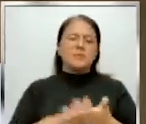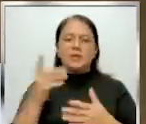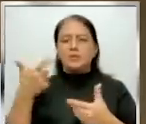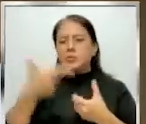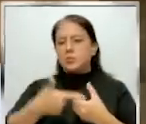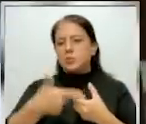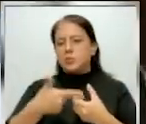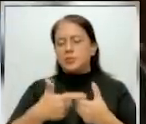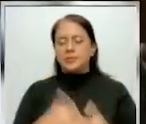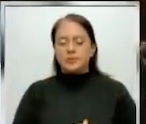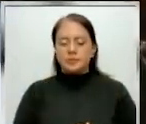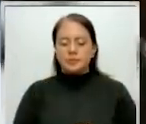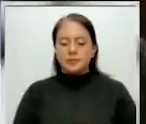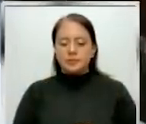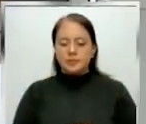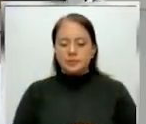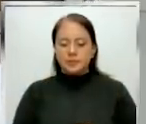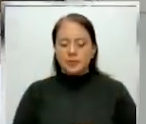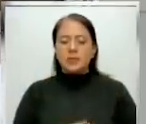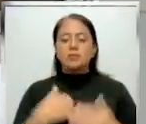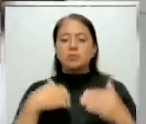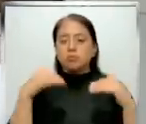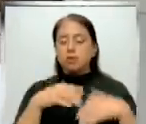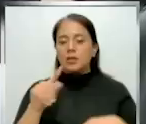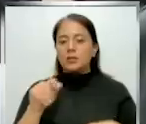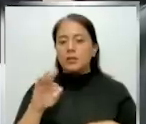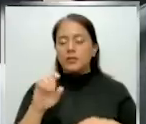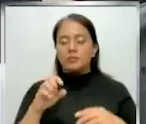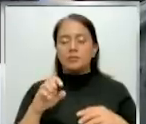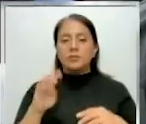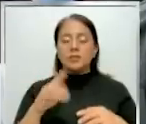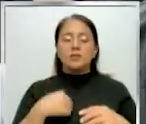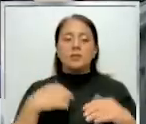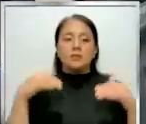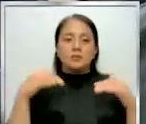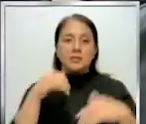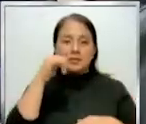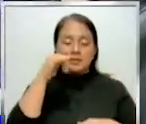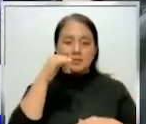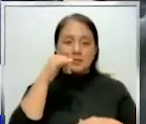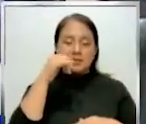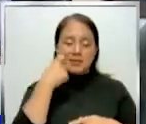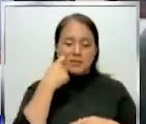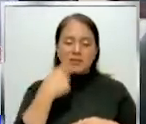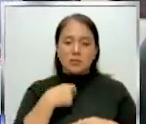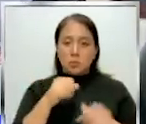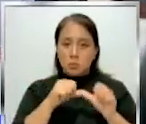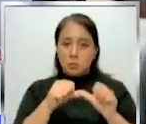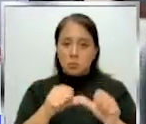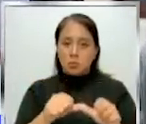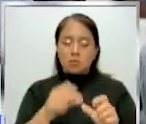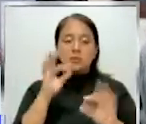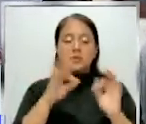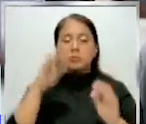produktong petrolyo. Dininig ng LTFRB ang petisyon kanina. Hindi naman ito magiging permanent. Siguro pagka bumaba na tayo ng